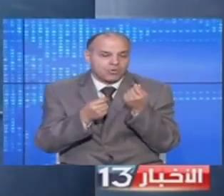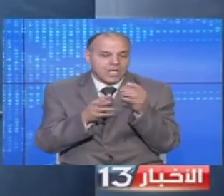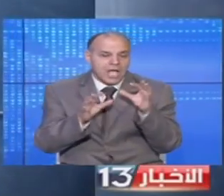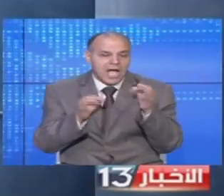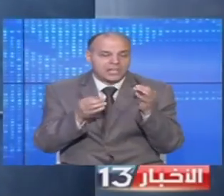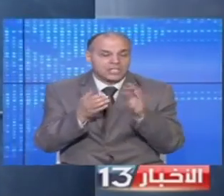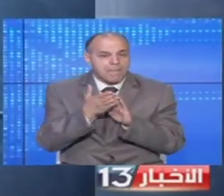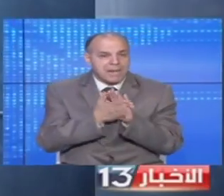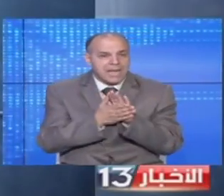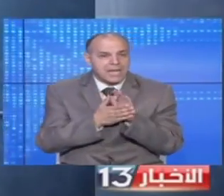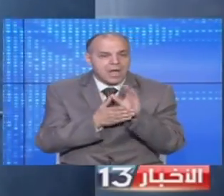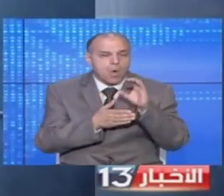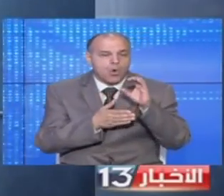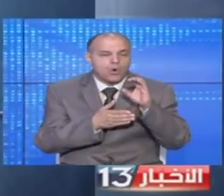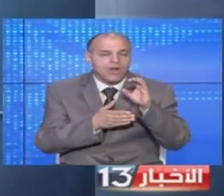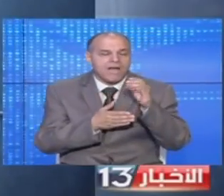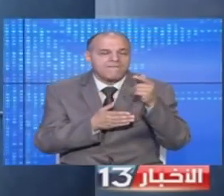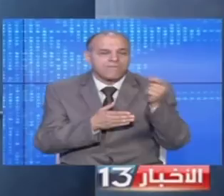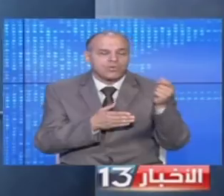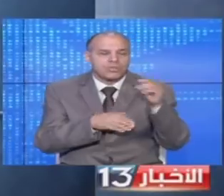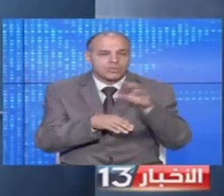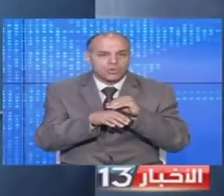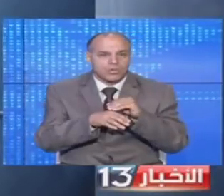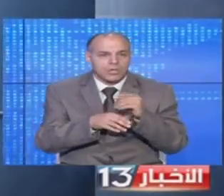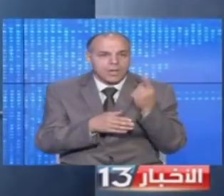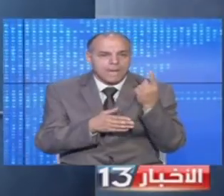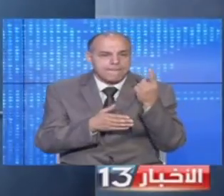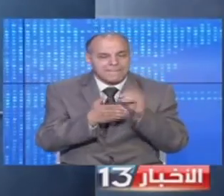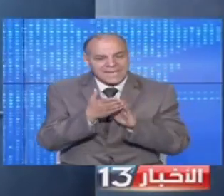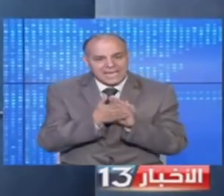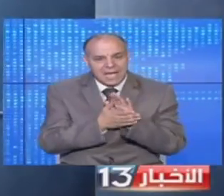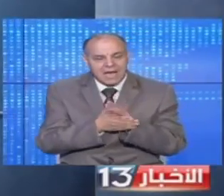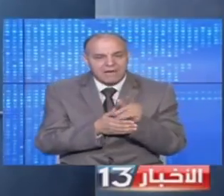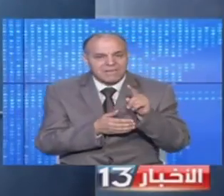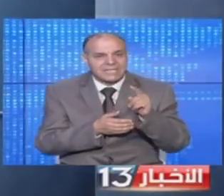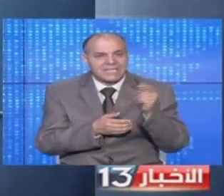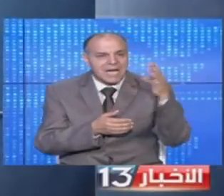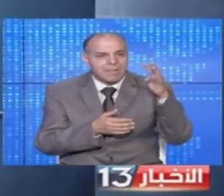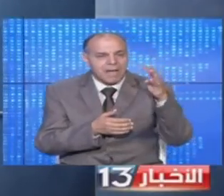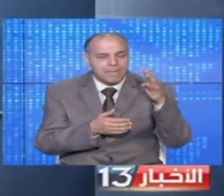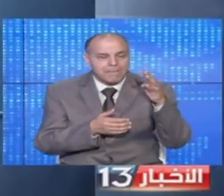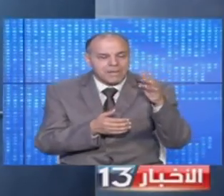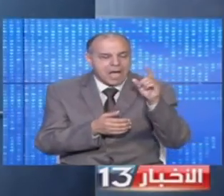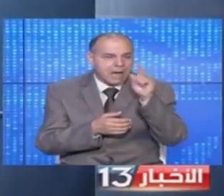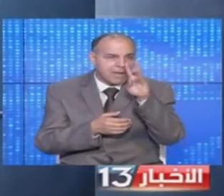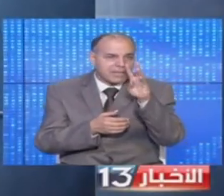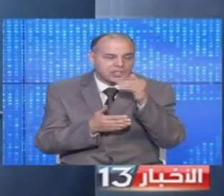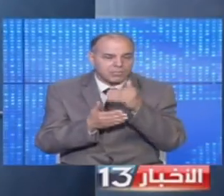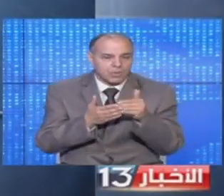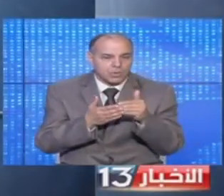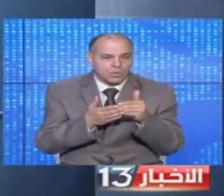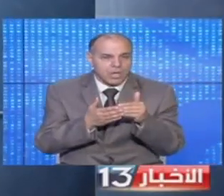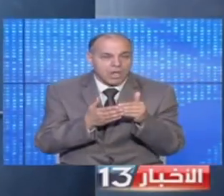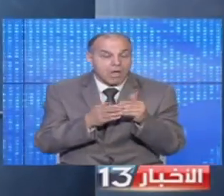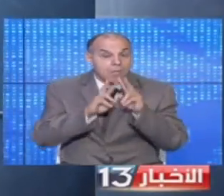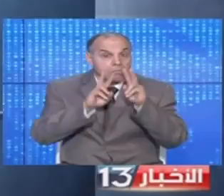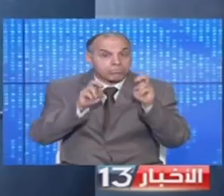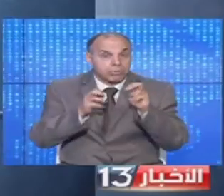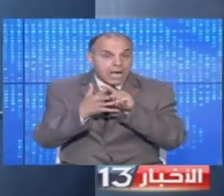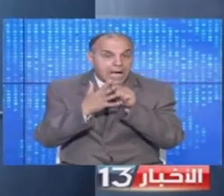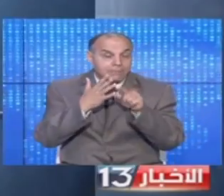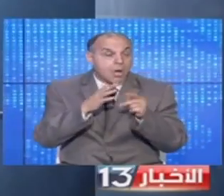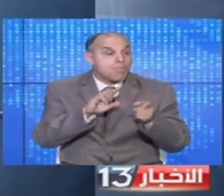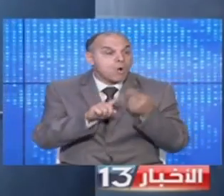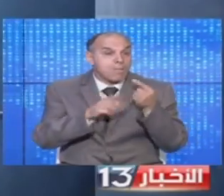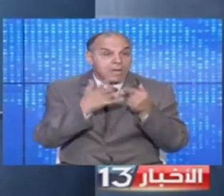ملايين كرونه سويديه اي بمليون دولار فاصل اربعه عشر ليست واحده من الجوائز الخمسه